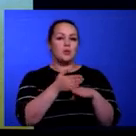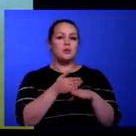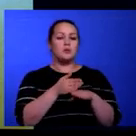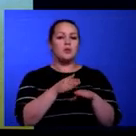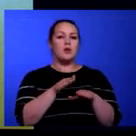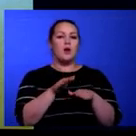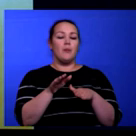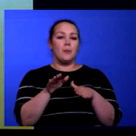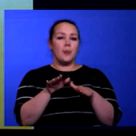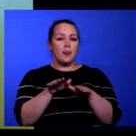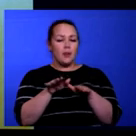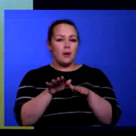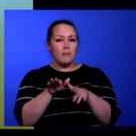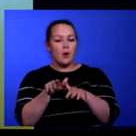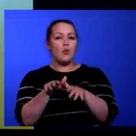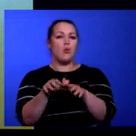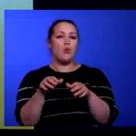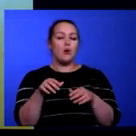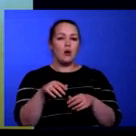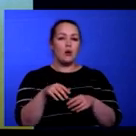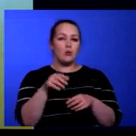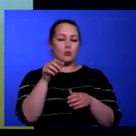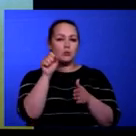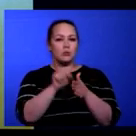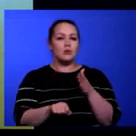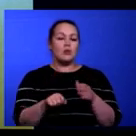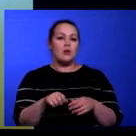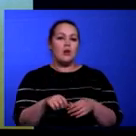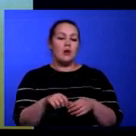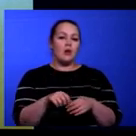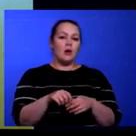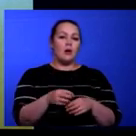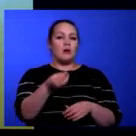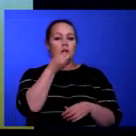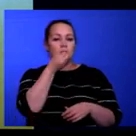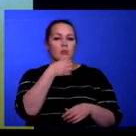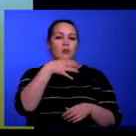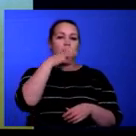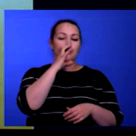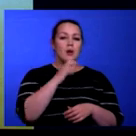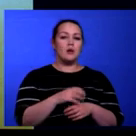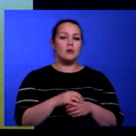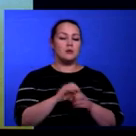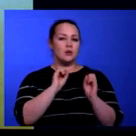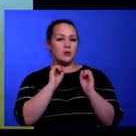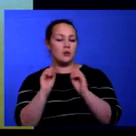кормила я вас поила я вас не покиньте меня в мой последний час